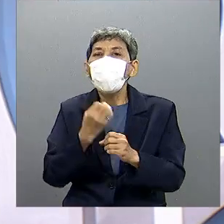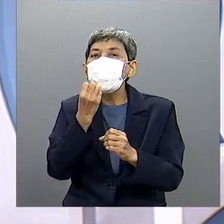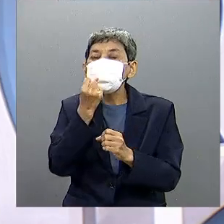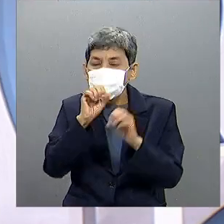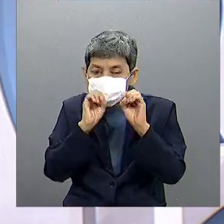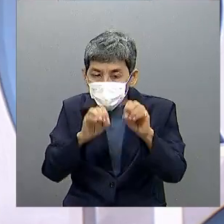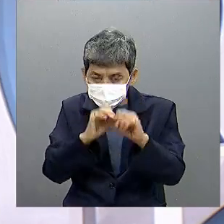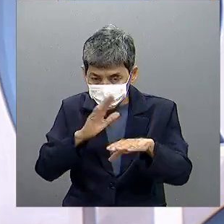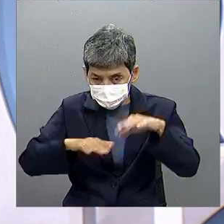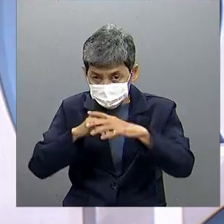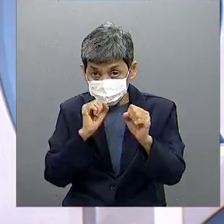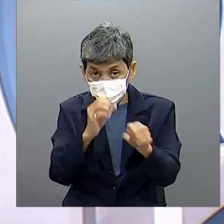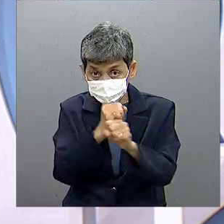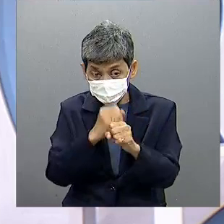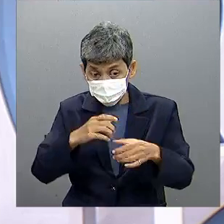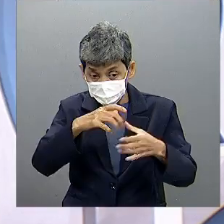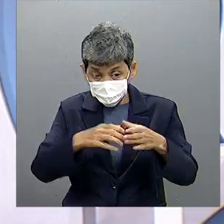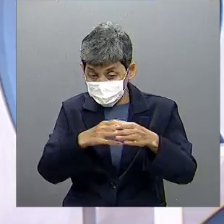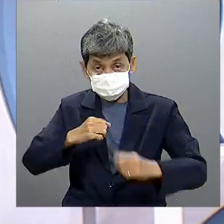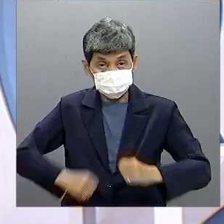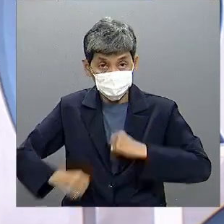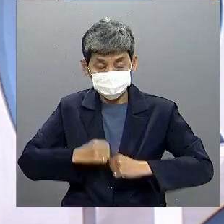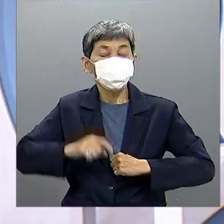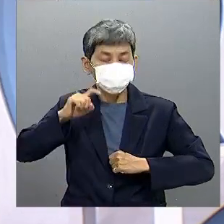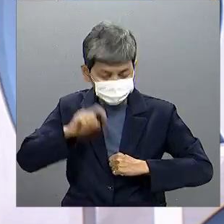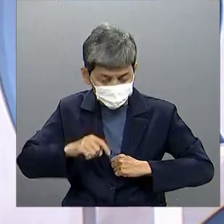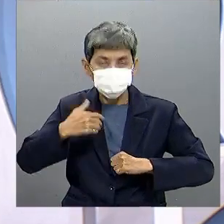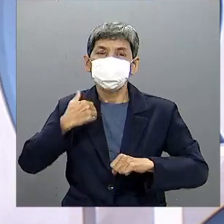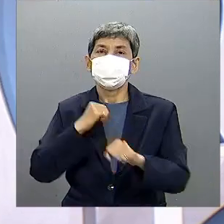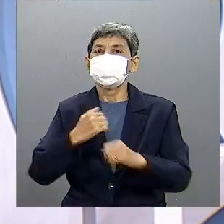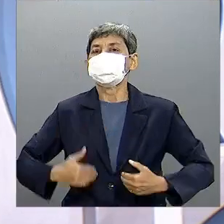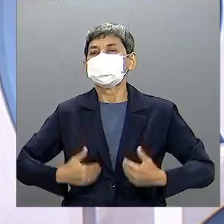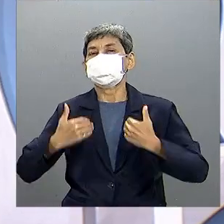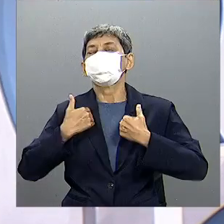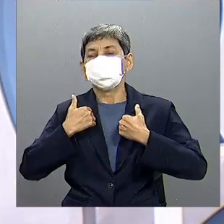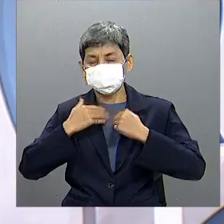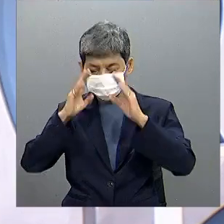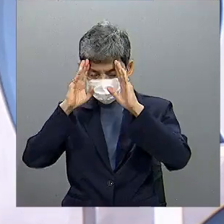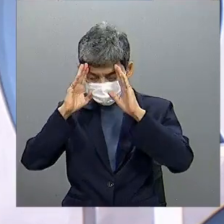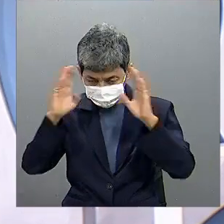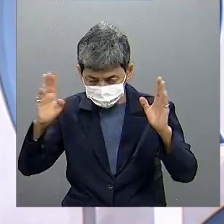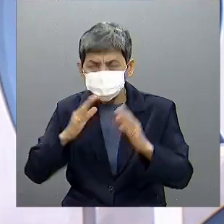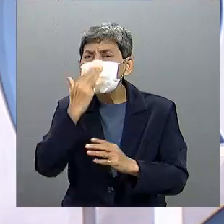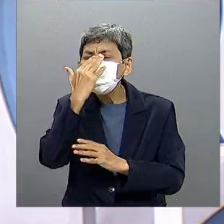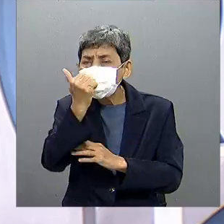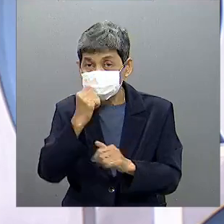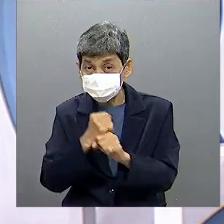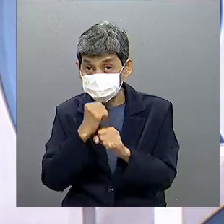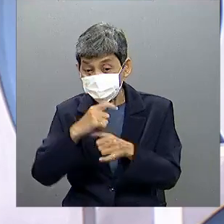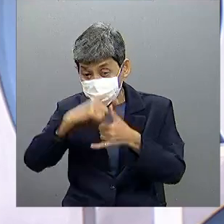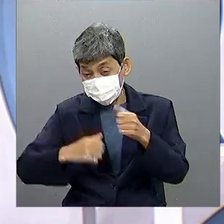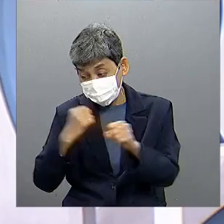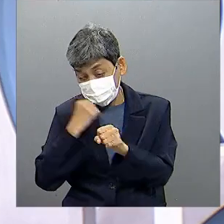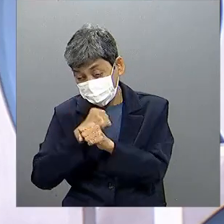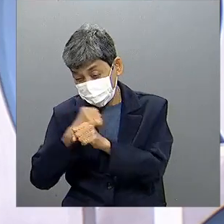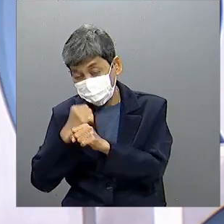ตรียมเยาวชนให้มีความจำเป็นต่อการใช้ชีวิตมากยิ่งขึ้นนะคะเพราะว่าทักษะทั้งหมดเหล่านี้จะช่วยสร้างโอกา